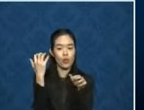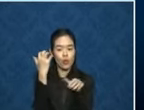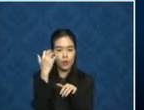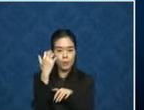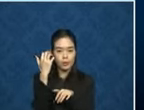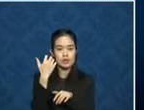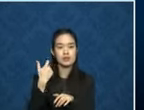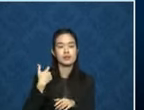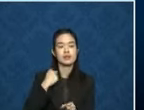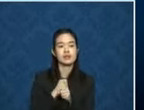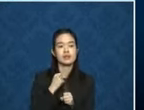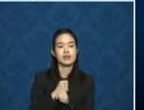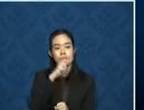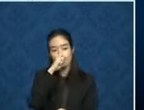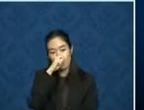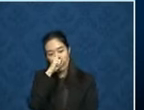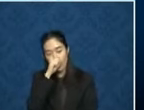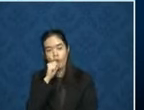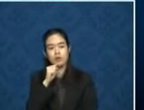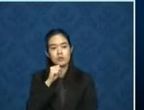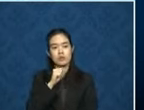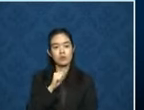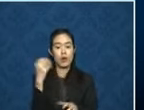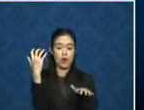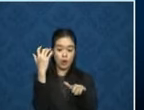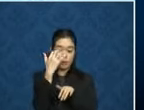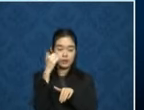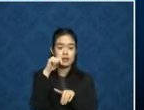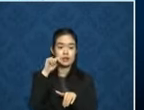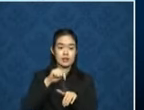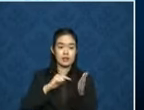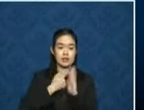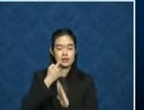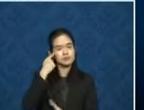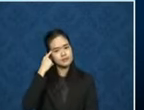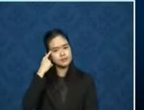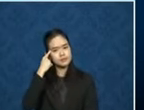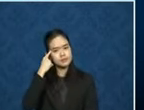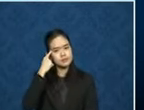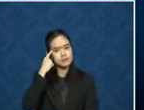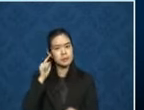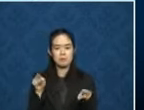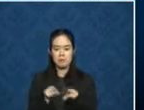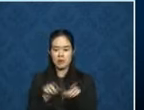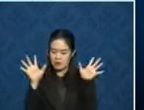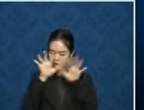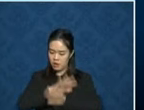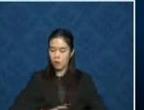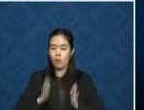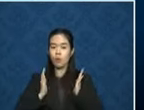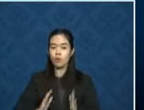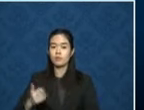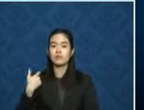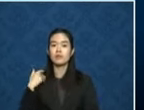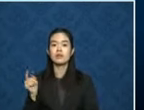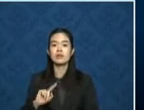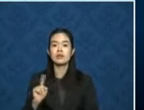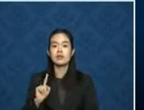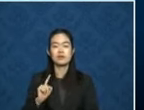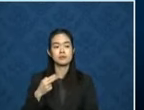มการทดสอบนี้นะครับเพื่อตอบคำถามว่าคอมพิวเตอร์นั้นสามารถที่จะมีสติสัมปชัญญะเหมือนมนุษย์หรือไม่นะครับโดยอลันทัวริง